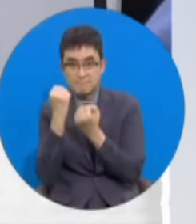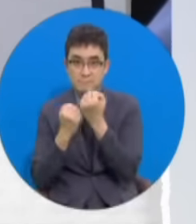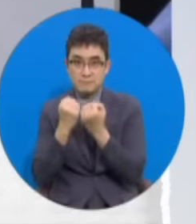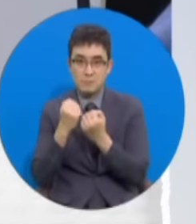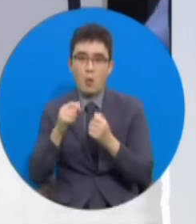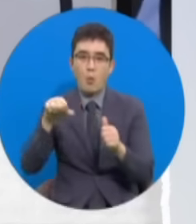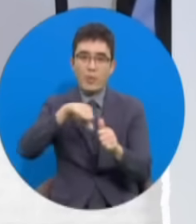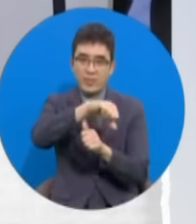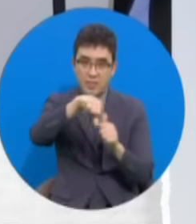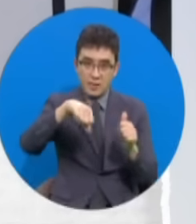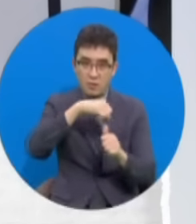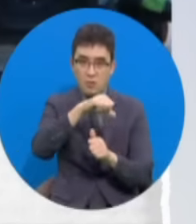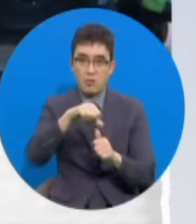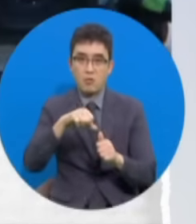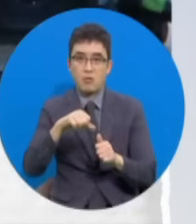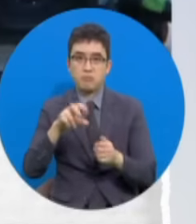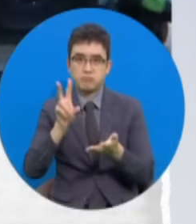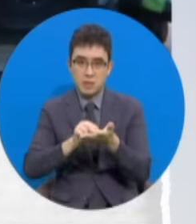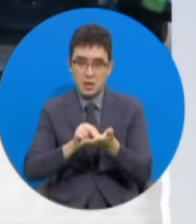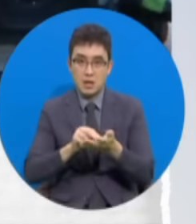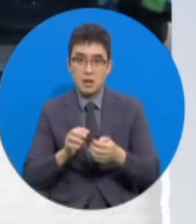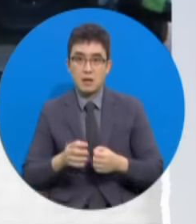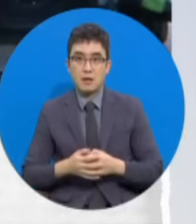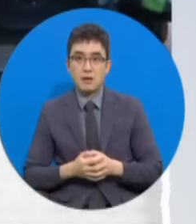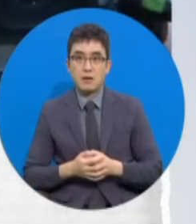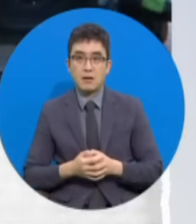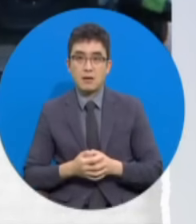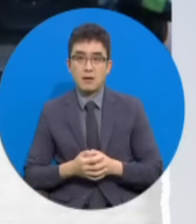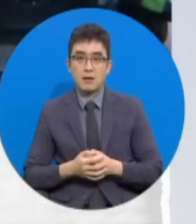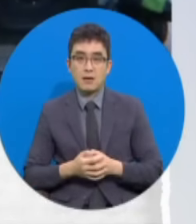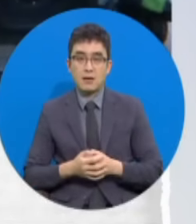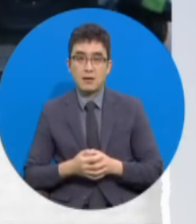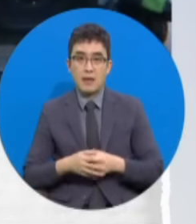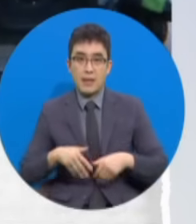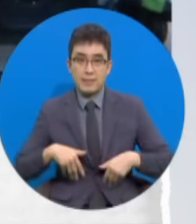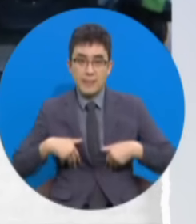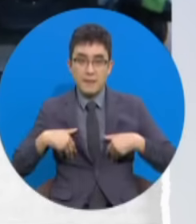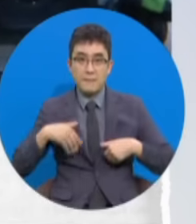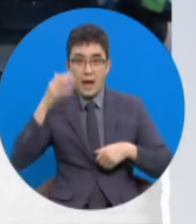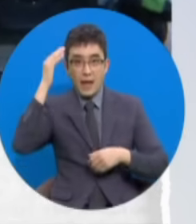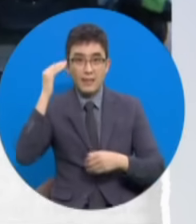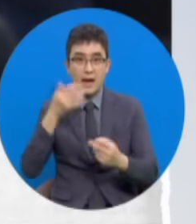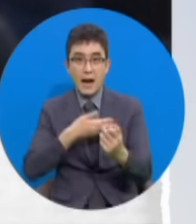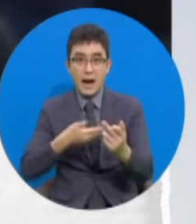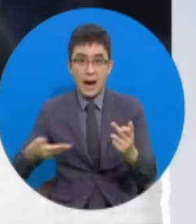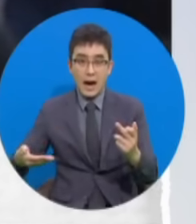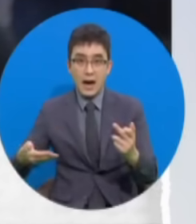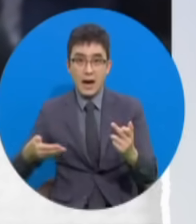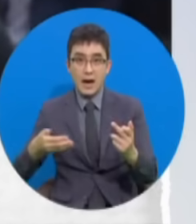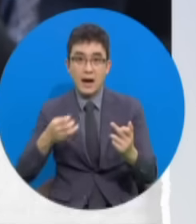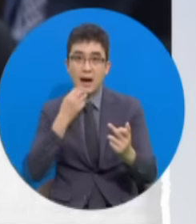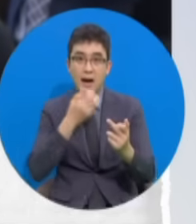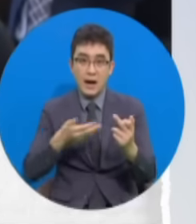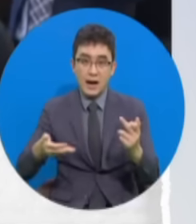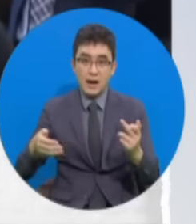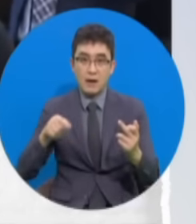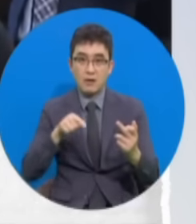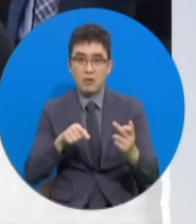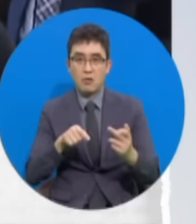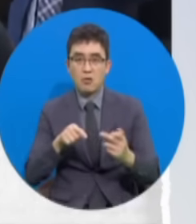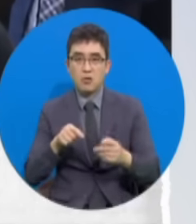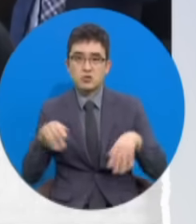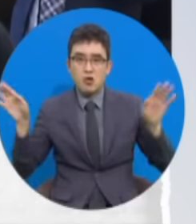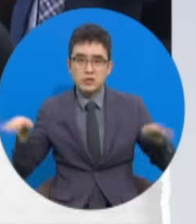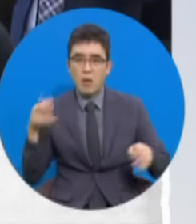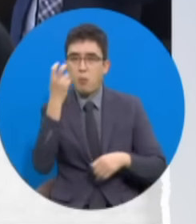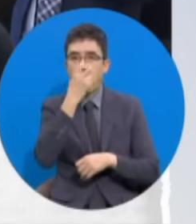환경적인 측면. 그러니까 뭐 남한강을 통과하면 결국 거기엔 철새 보호구역이 있는 모양이에요. 그러면 그런 것도